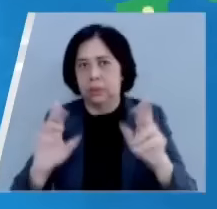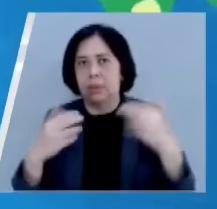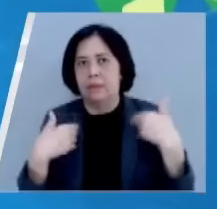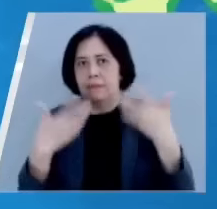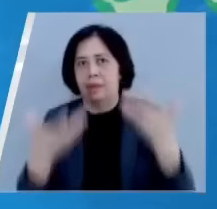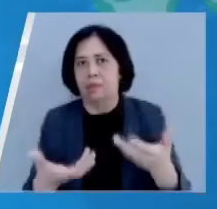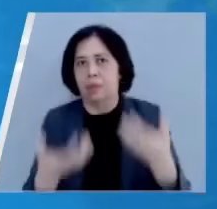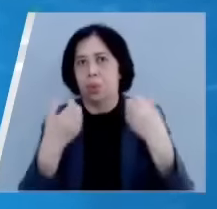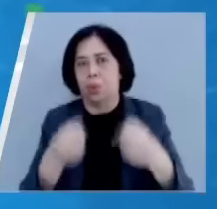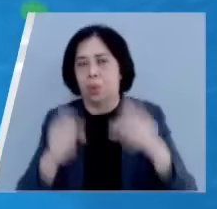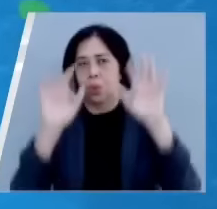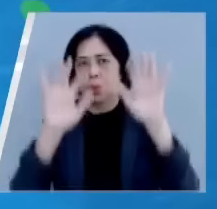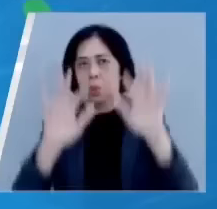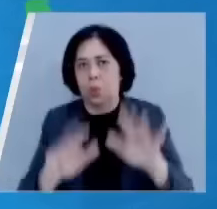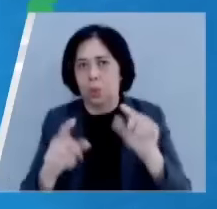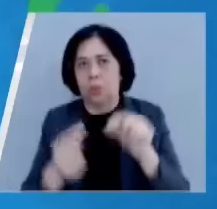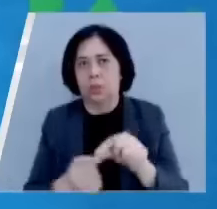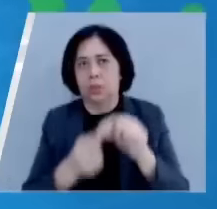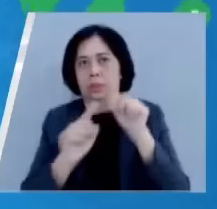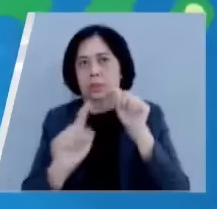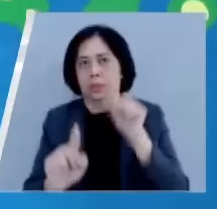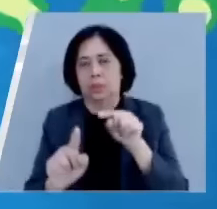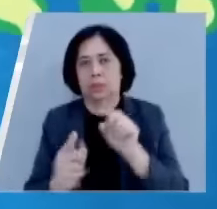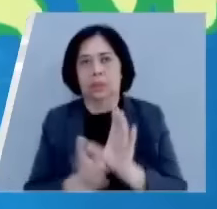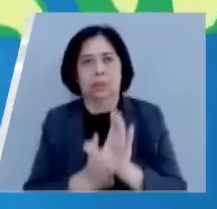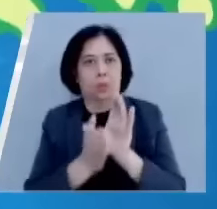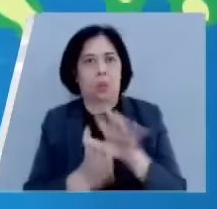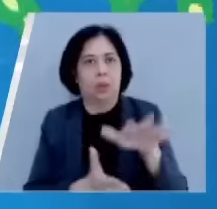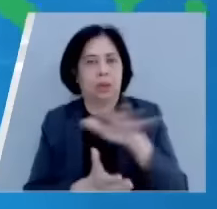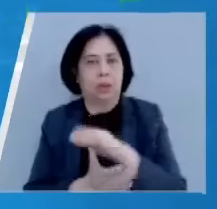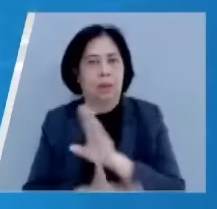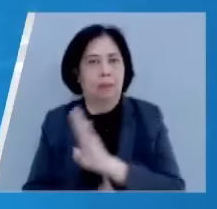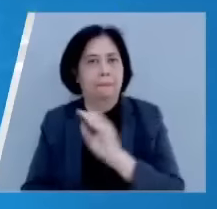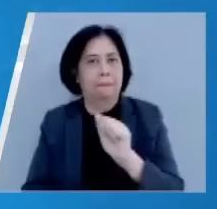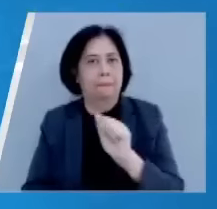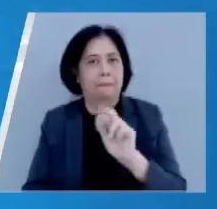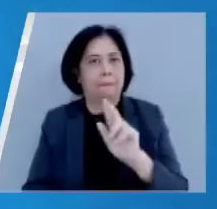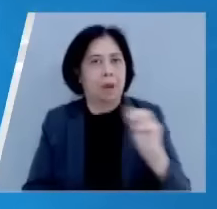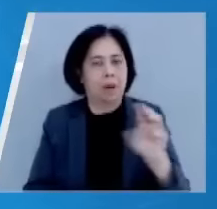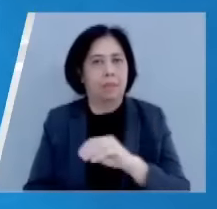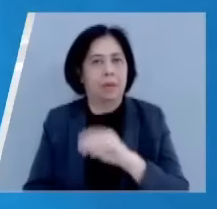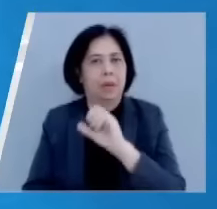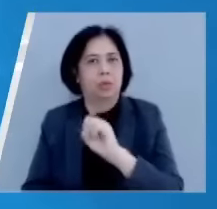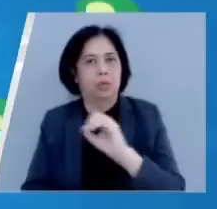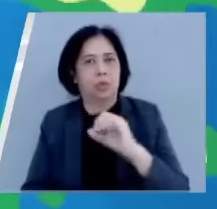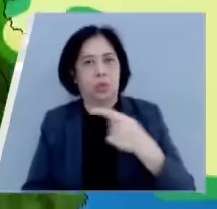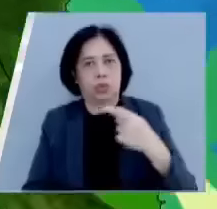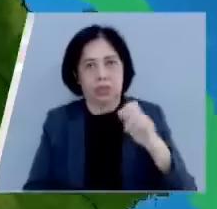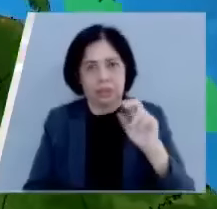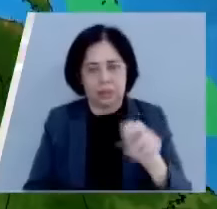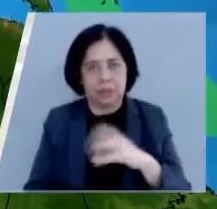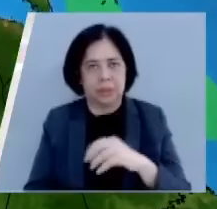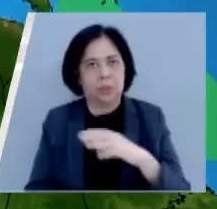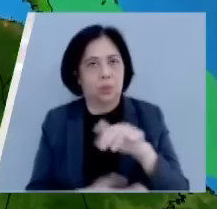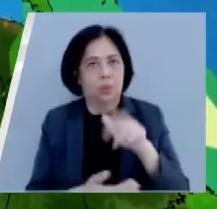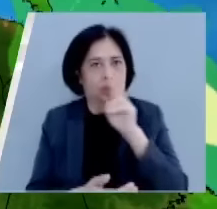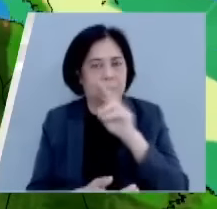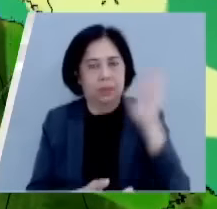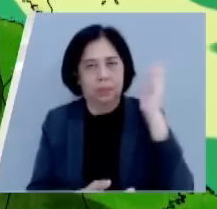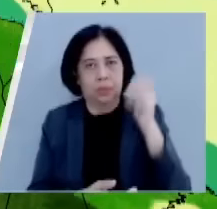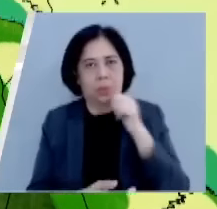rains, partikular sa Zamboanga Peninsula, Barmat, Sokcharjen. Sa hapon din ang ulan sa halos buong Visayas bukas. May heavy rain sa Aklan,